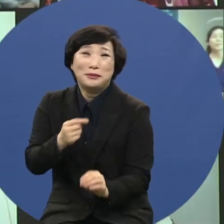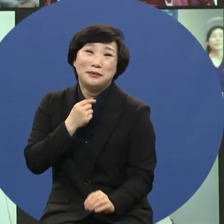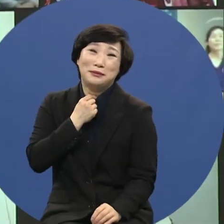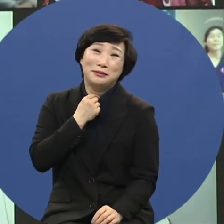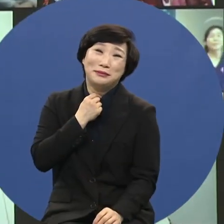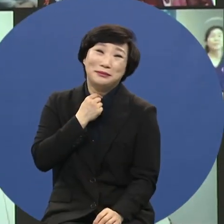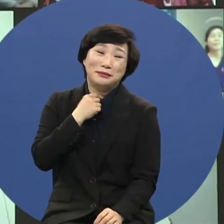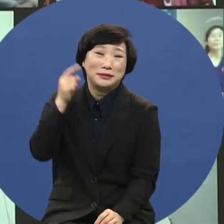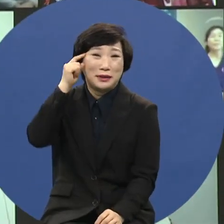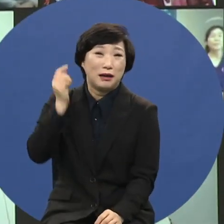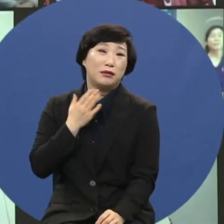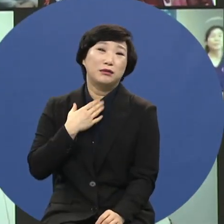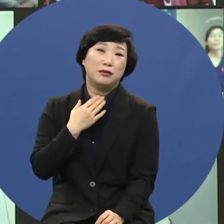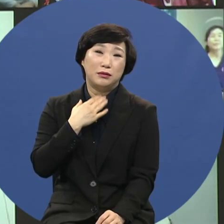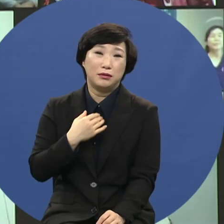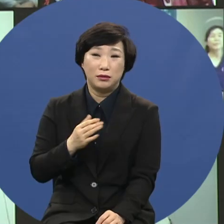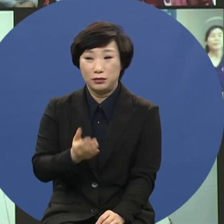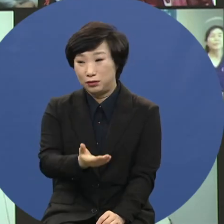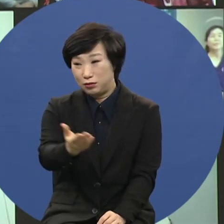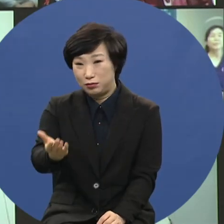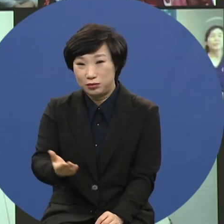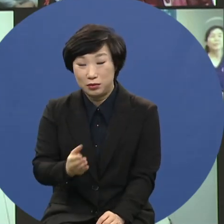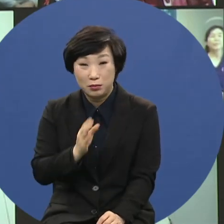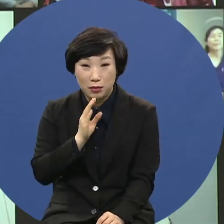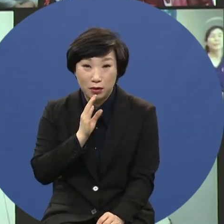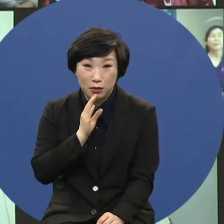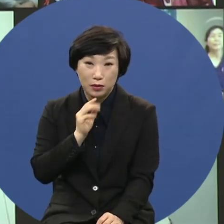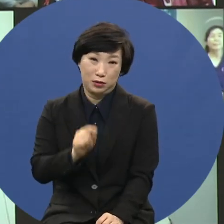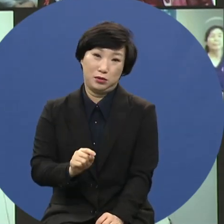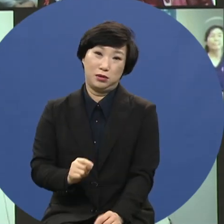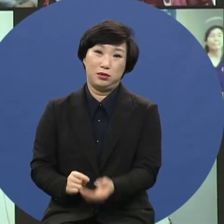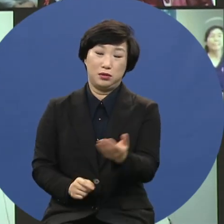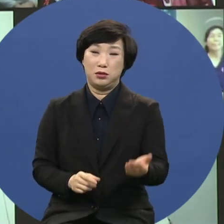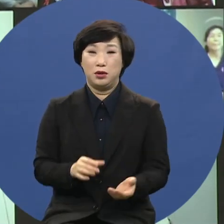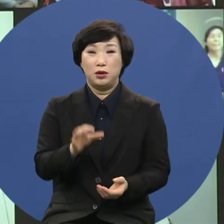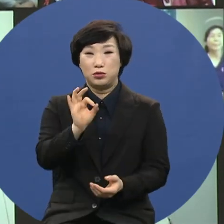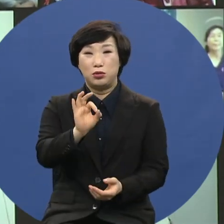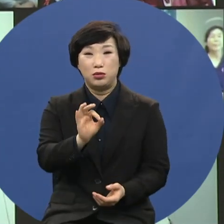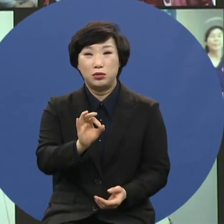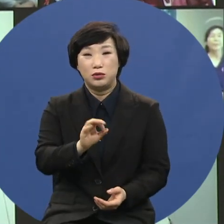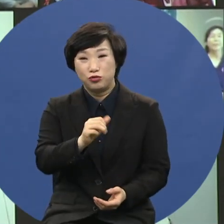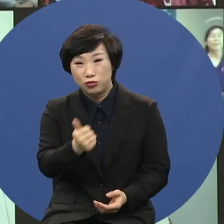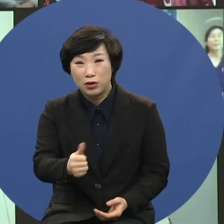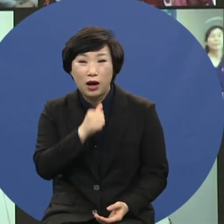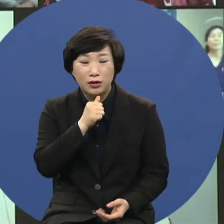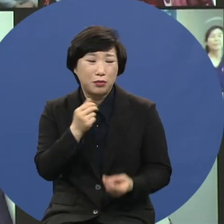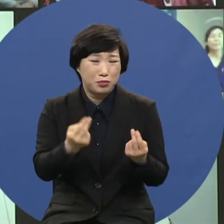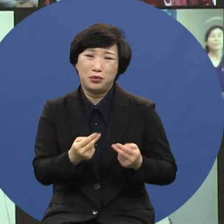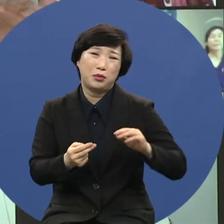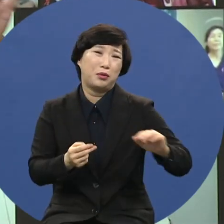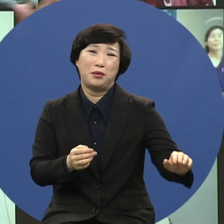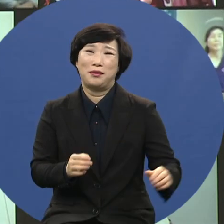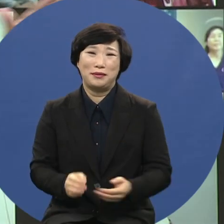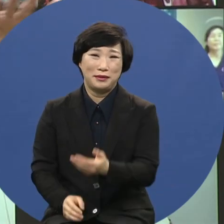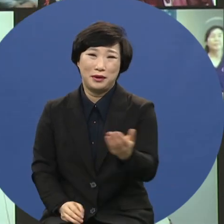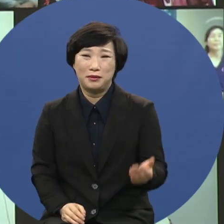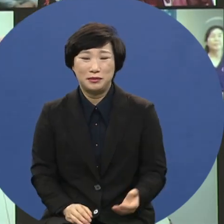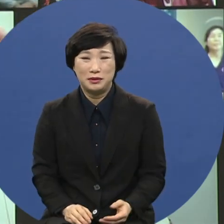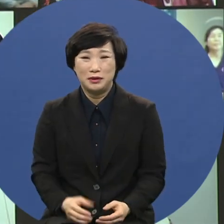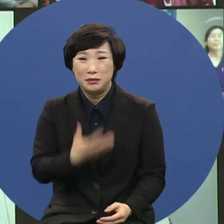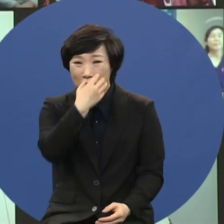싶은 생각. 이건 돈 없는 가난과 비교가 되지 않아.